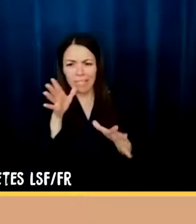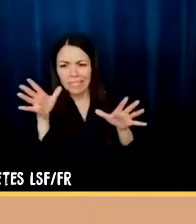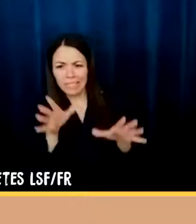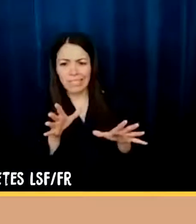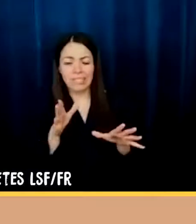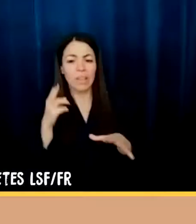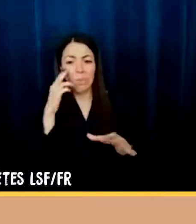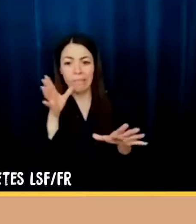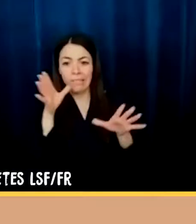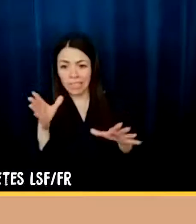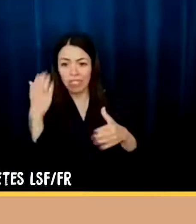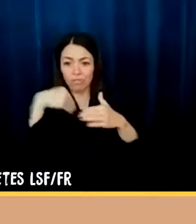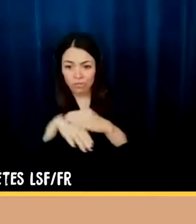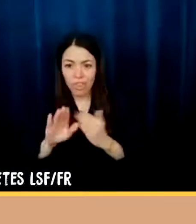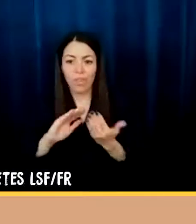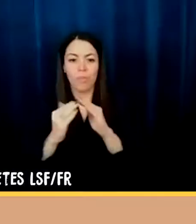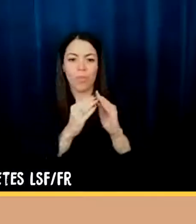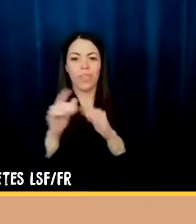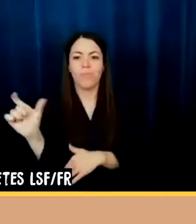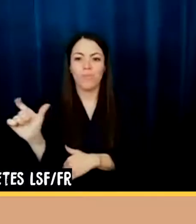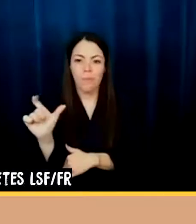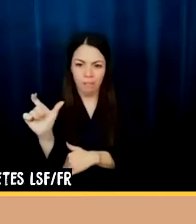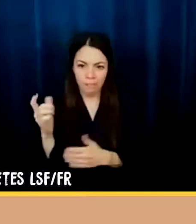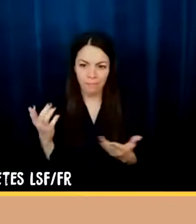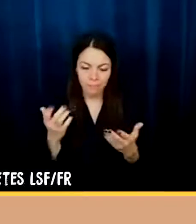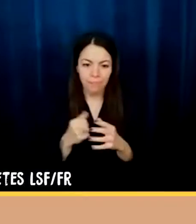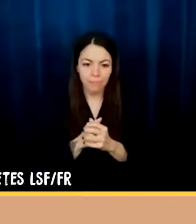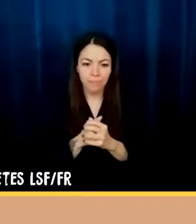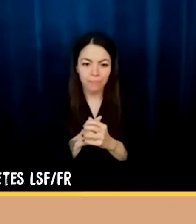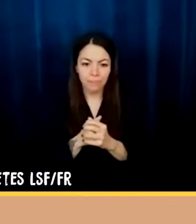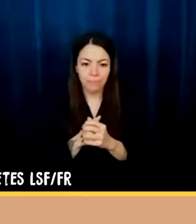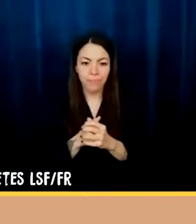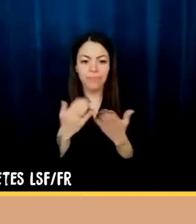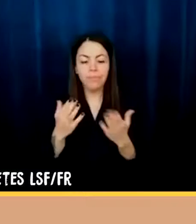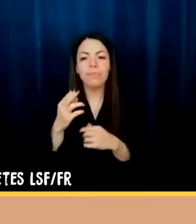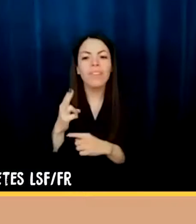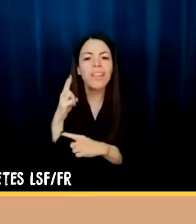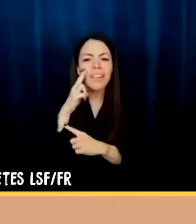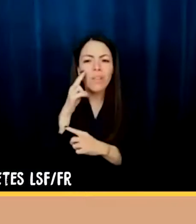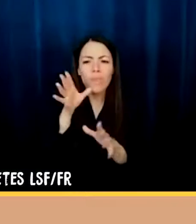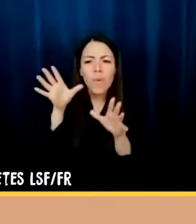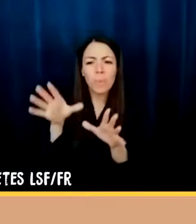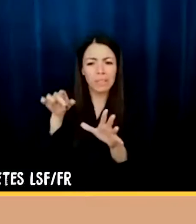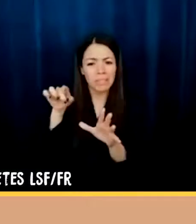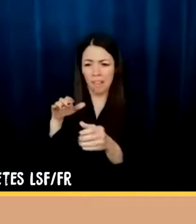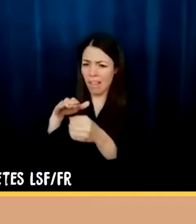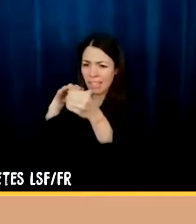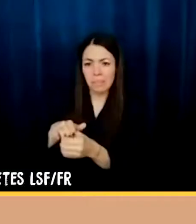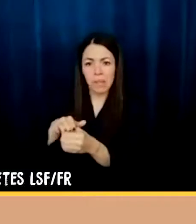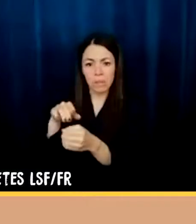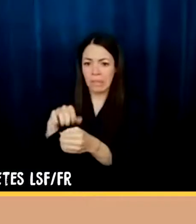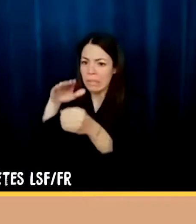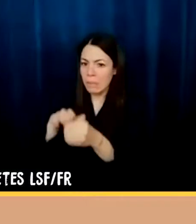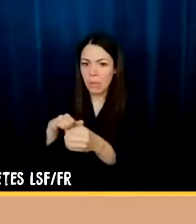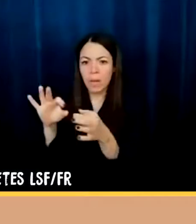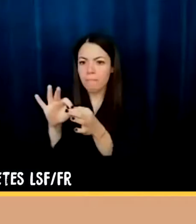de la communauté musulmane. Alors, je rappelle que la négrophobie, c'est une discrimination à part entière et qu'il ne s'agit